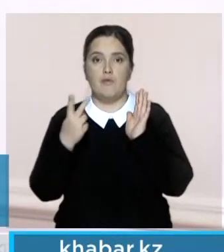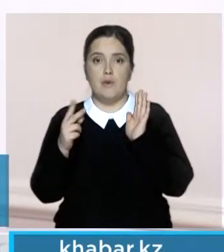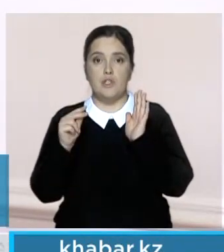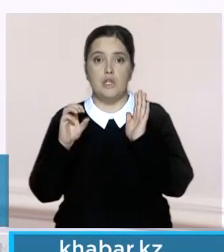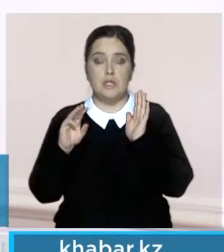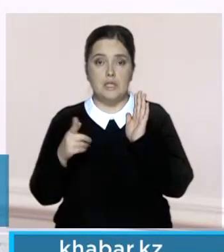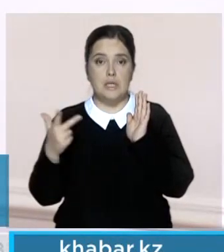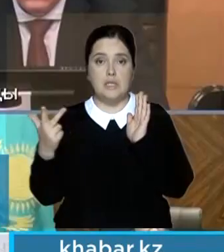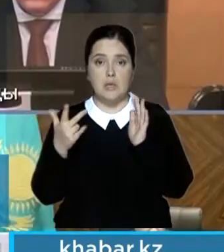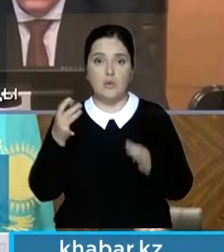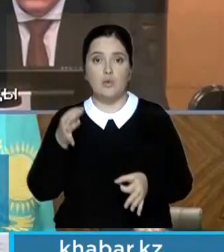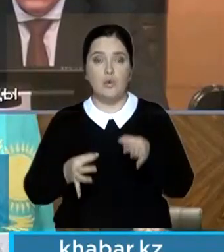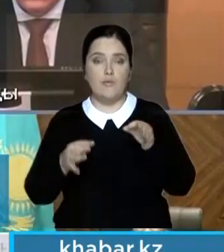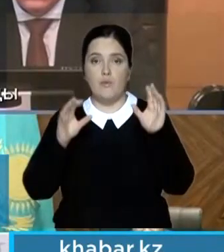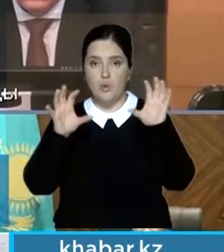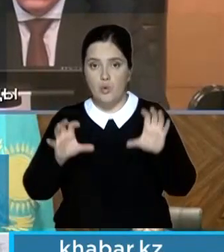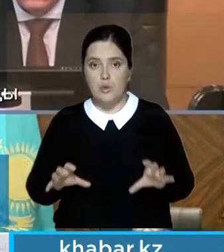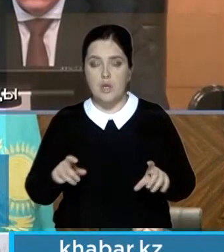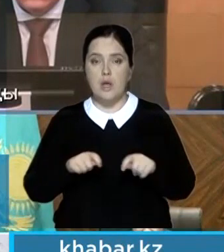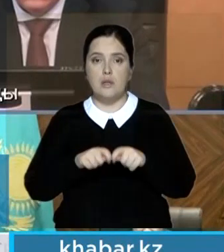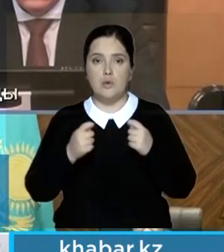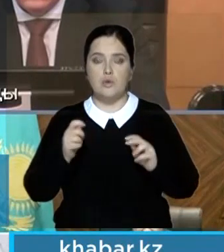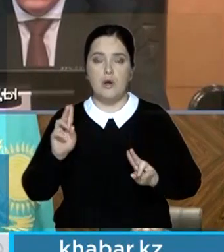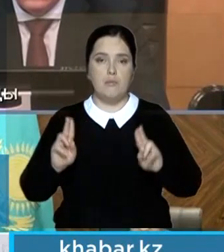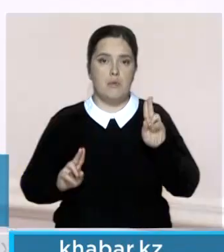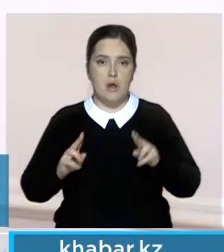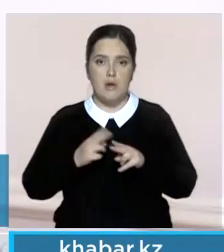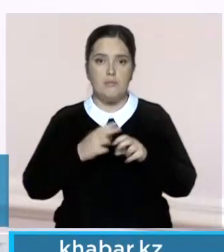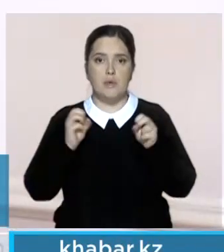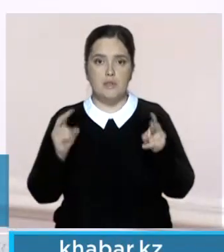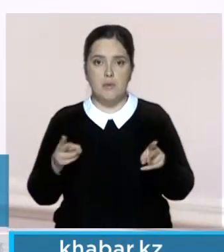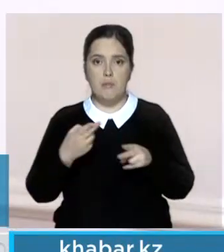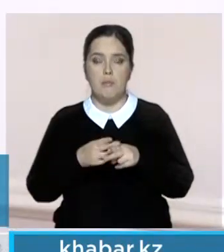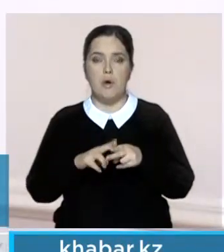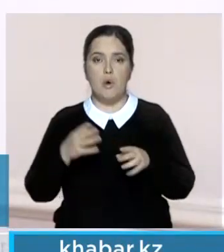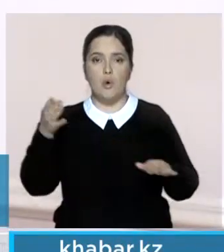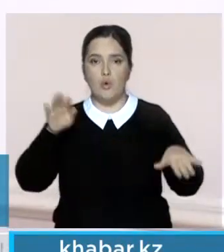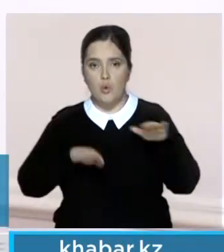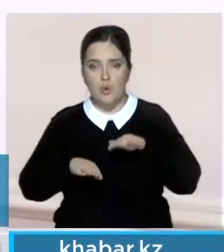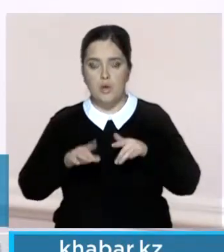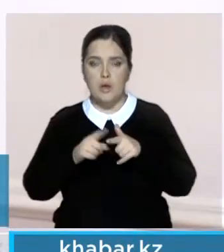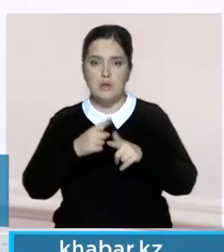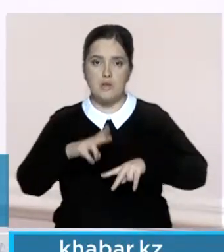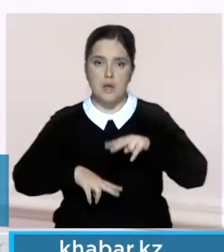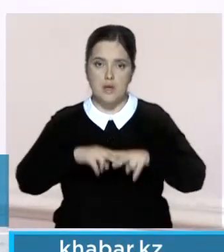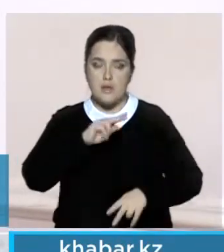части 3 Уголовного кодекса «Нарушение правил безопасности при ведении горных или строительных работ».